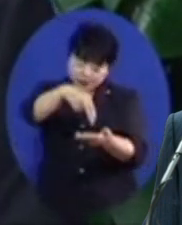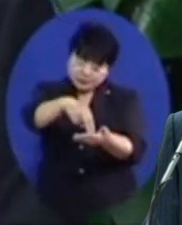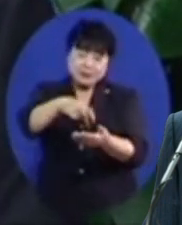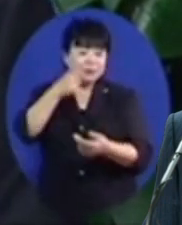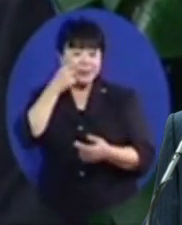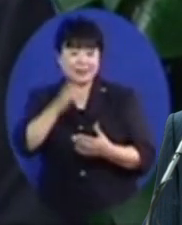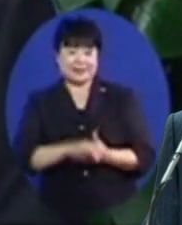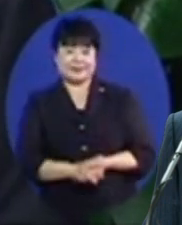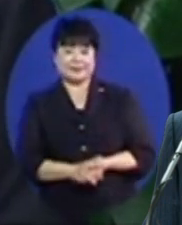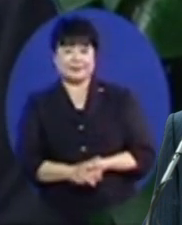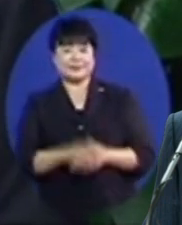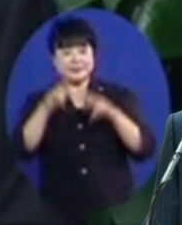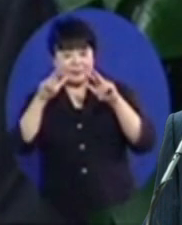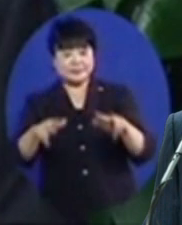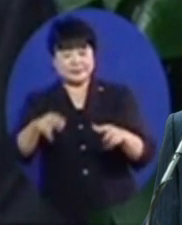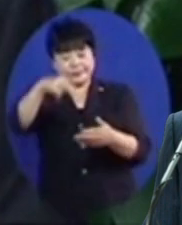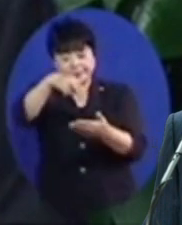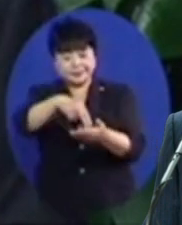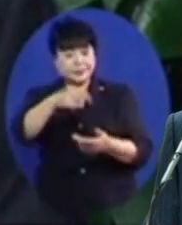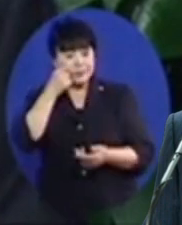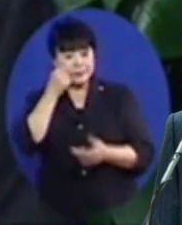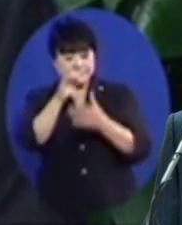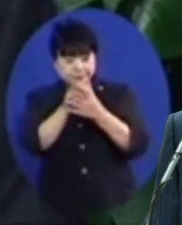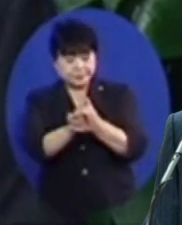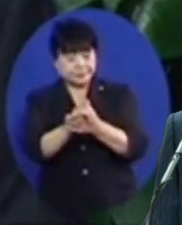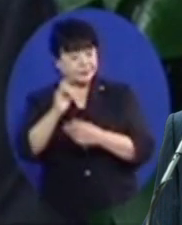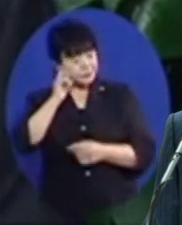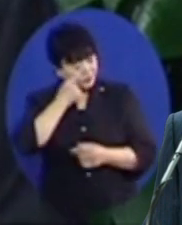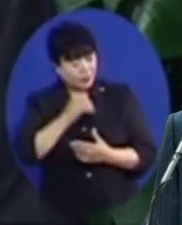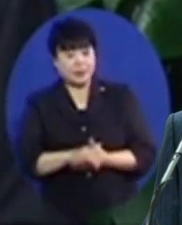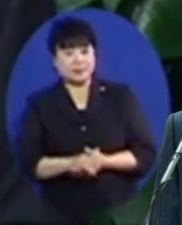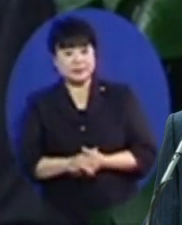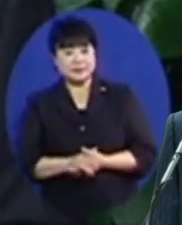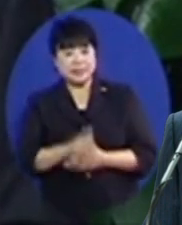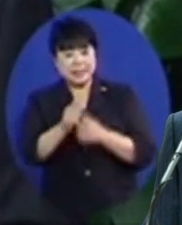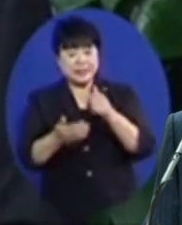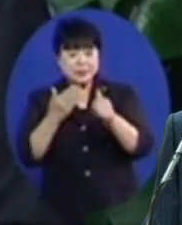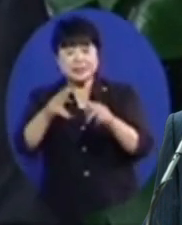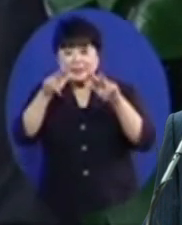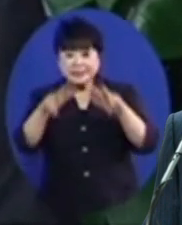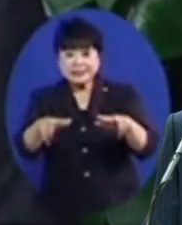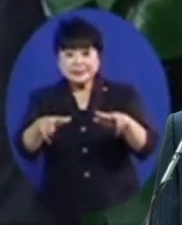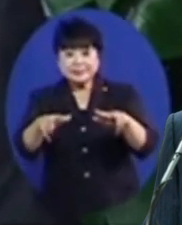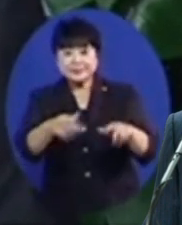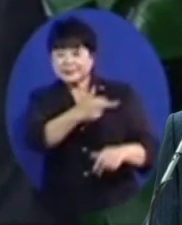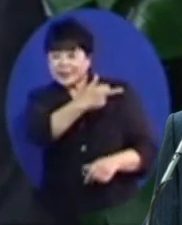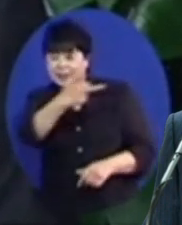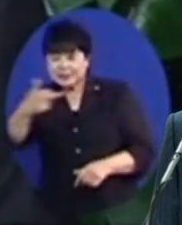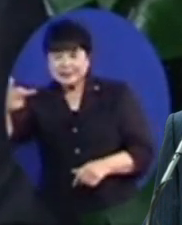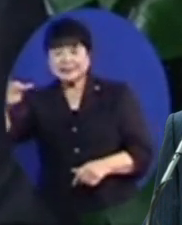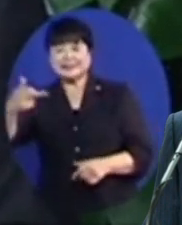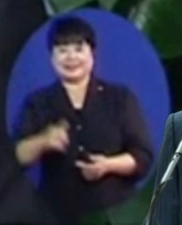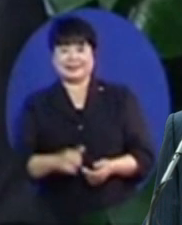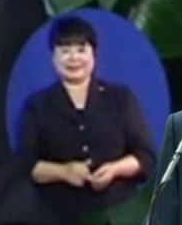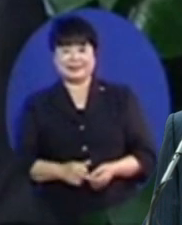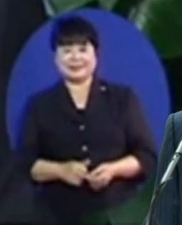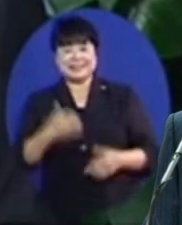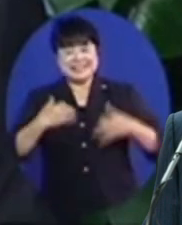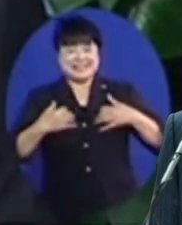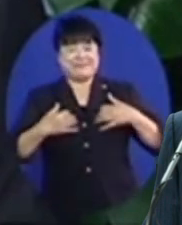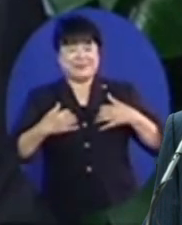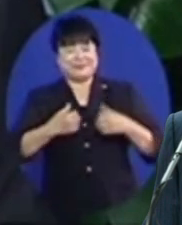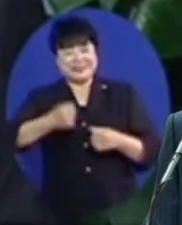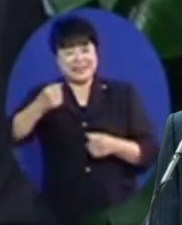것입니다. 지금도 이 자리에서 기도할 수 없습니다. 그러나 하나님은 지금도 큰 기쁨을